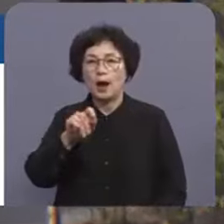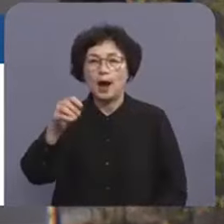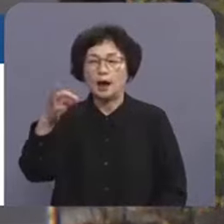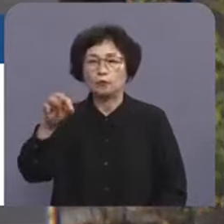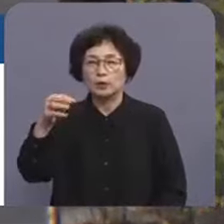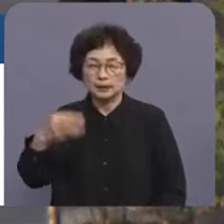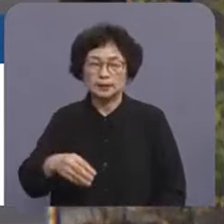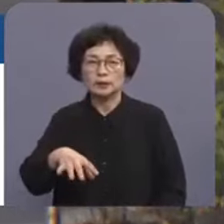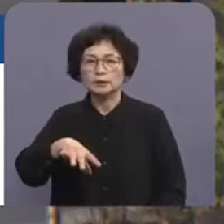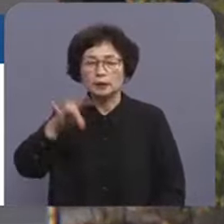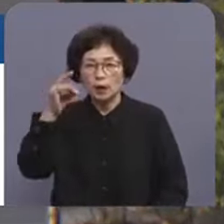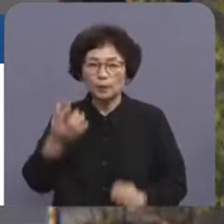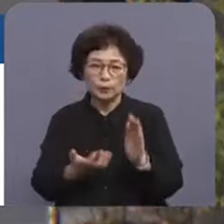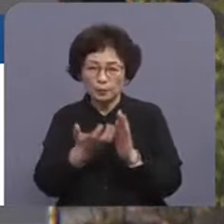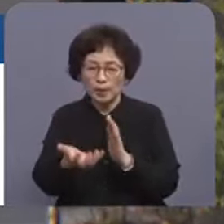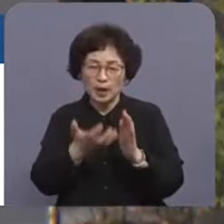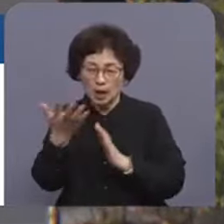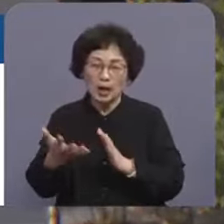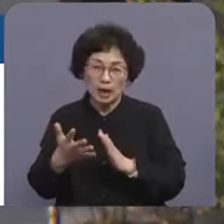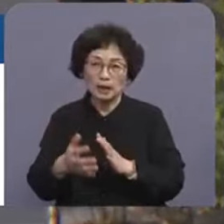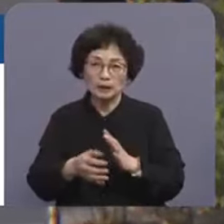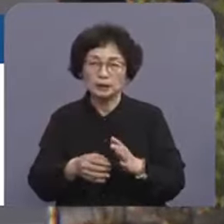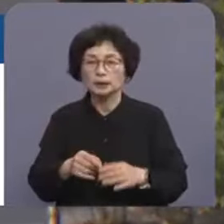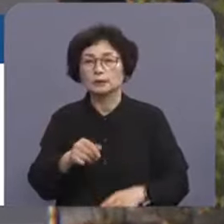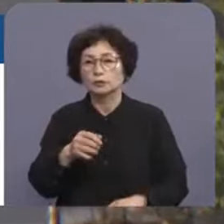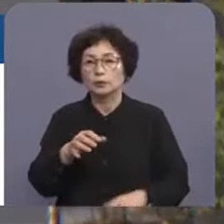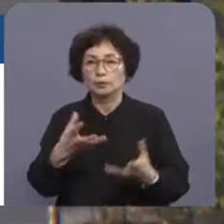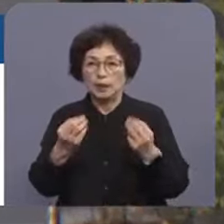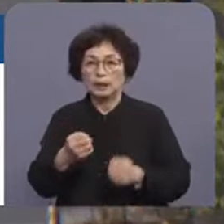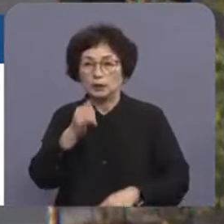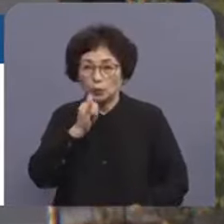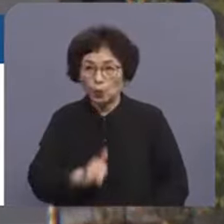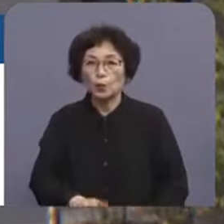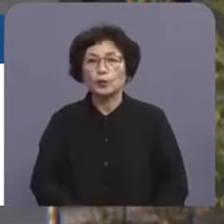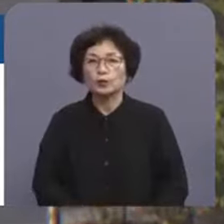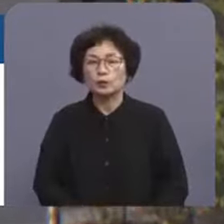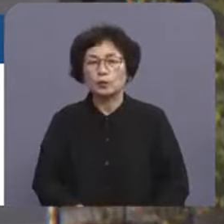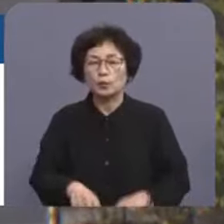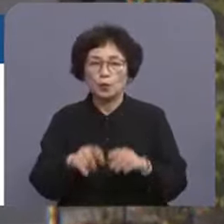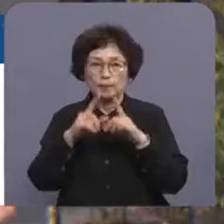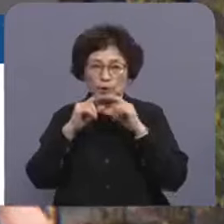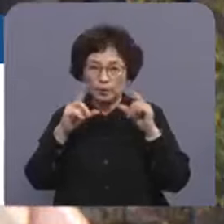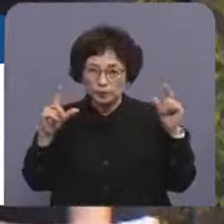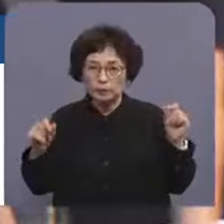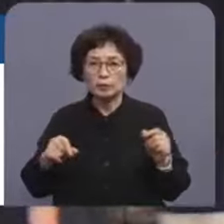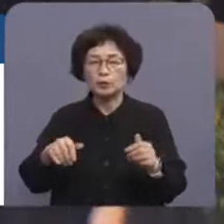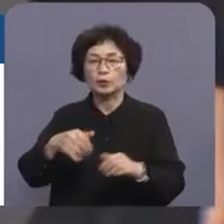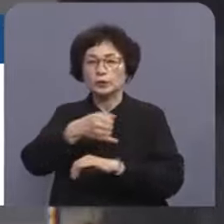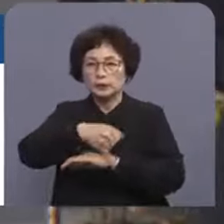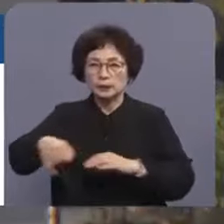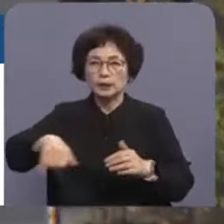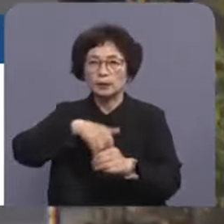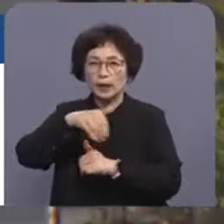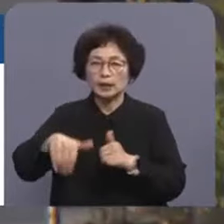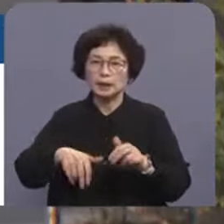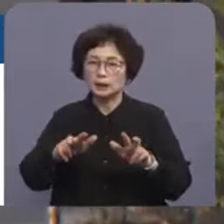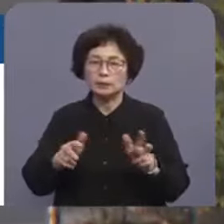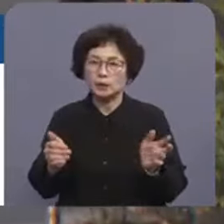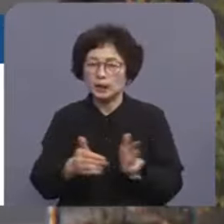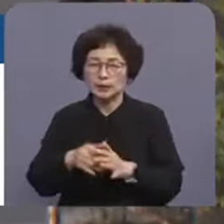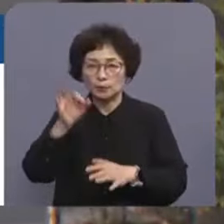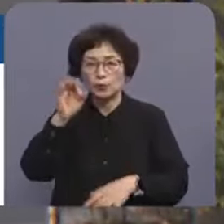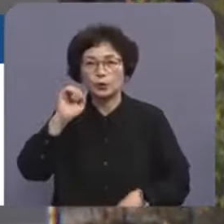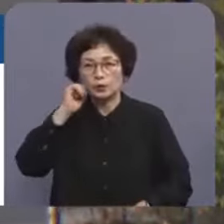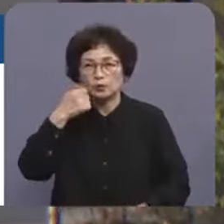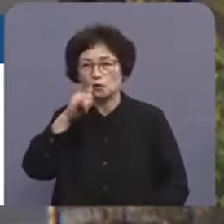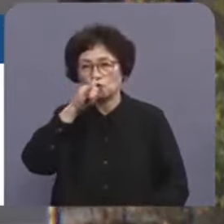브랜드들이 많이 있습니다. 또한 그 푸드코트의 디자인이라든지 환경 이런 부분들은 여태까지 찾아볼 수 없는 그런